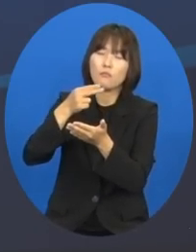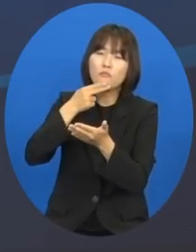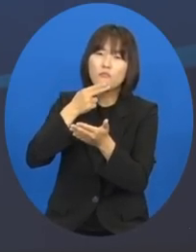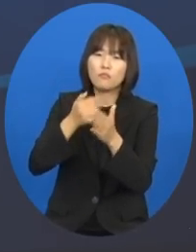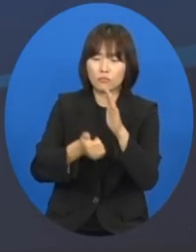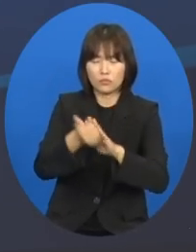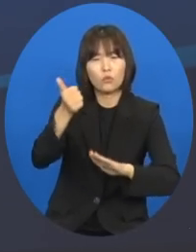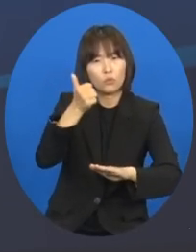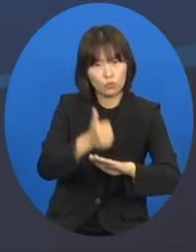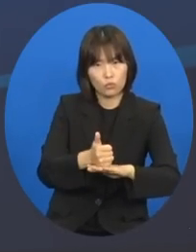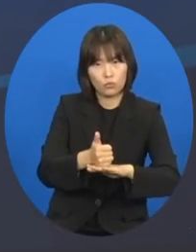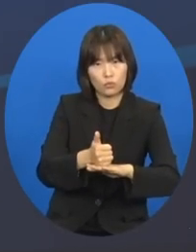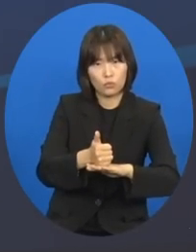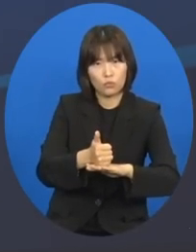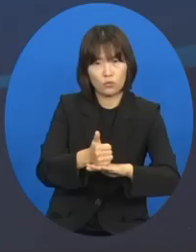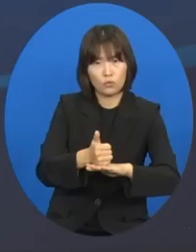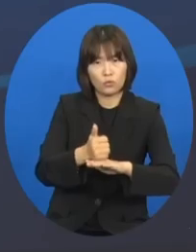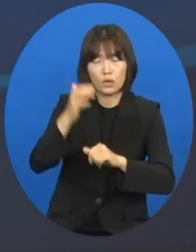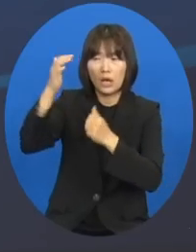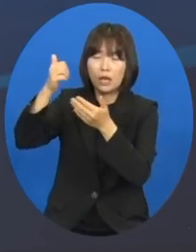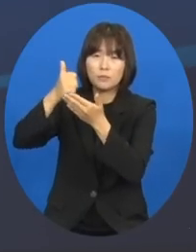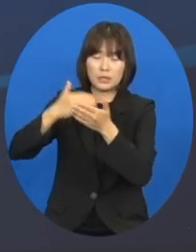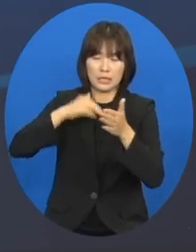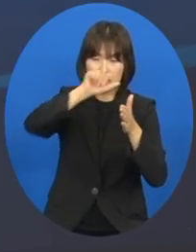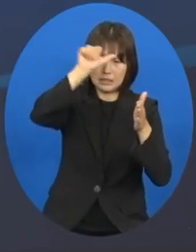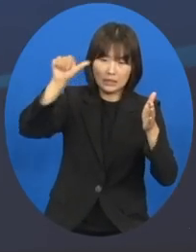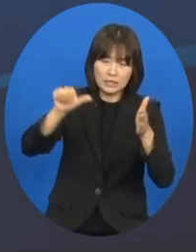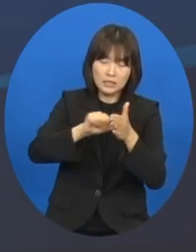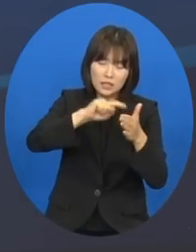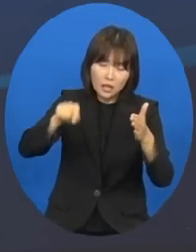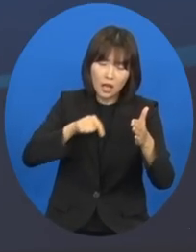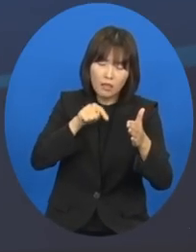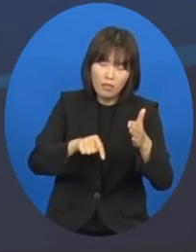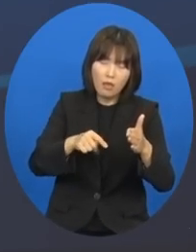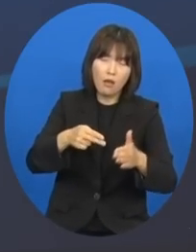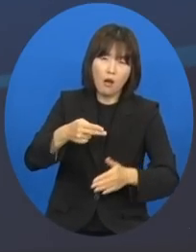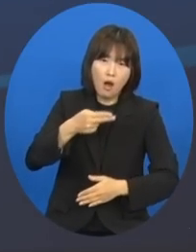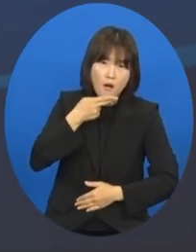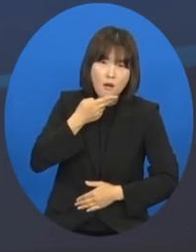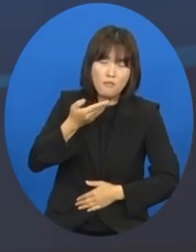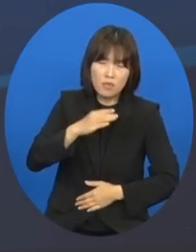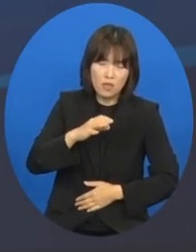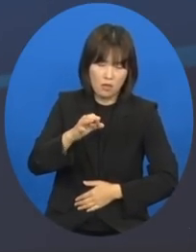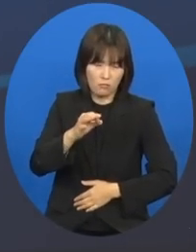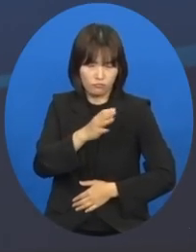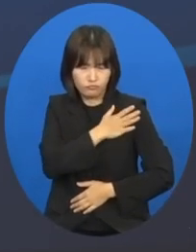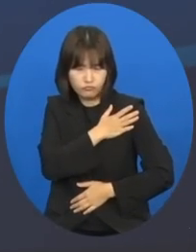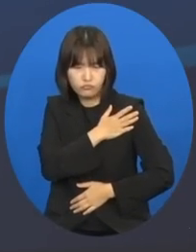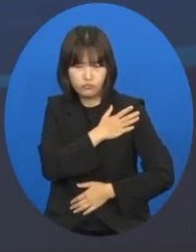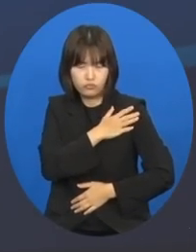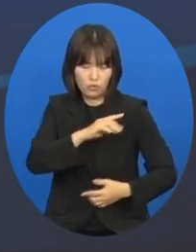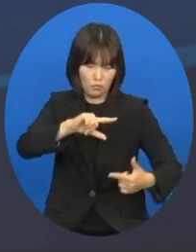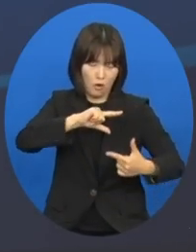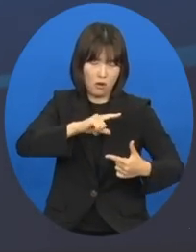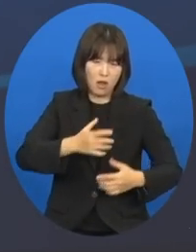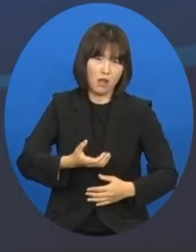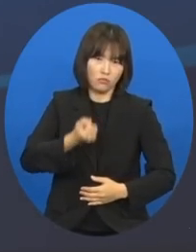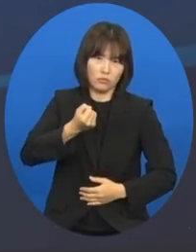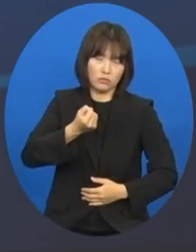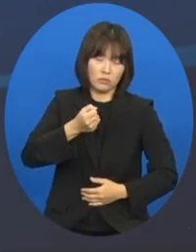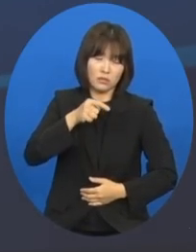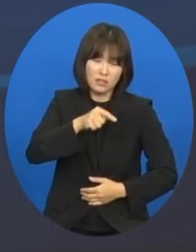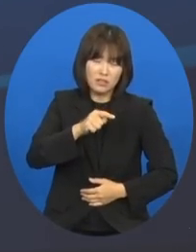하나님이 내 인생 가운데 없는데 부를 누리고 명예를 누리게 되는 건 그것이 훨씬 더